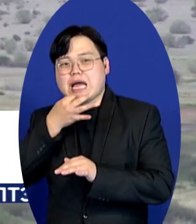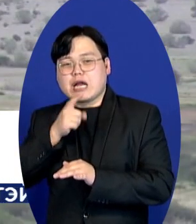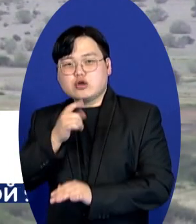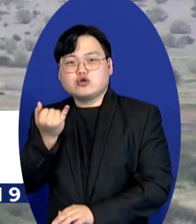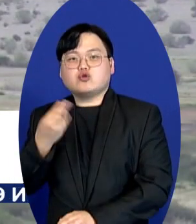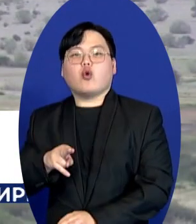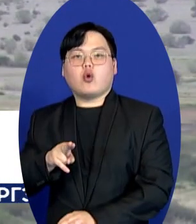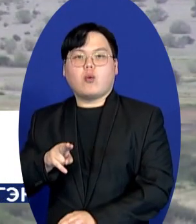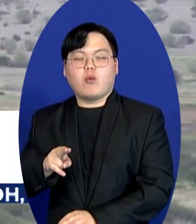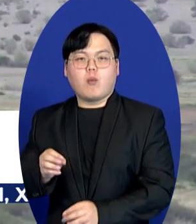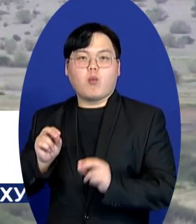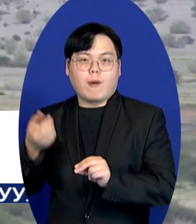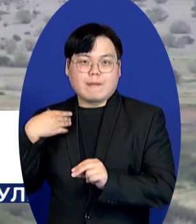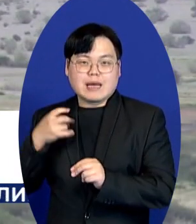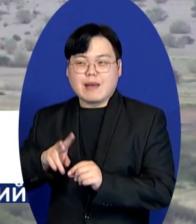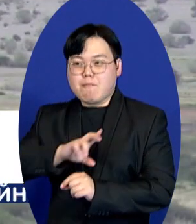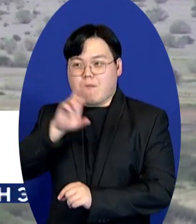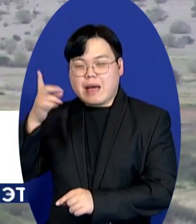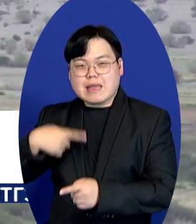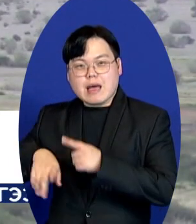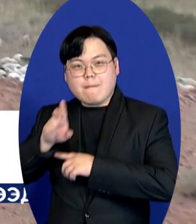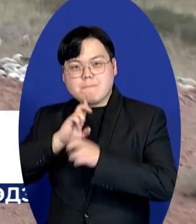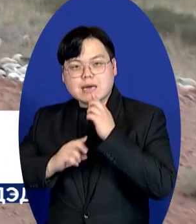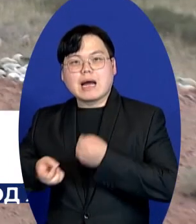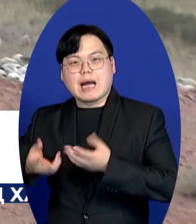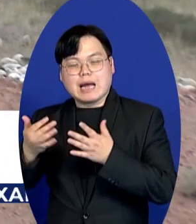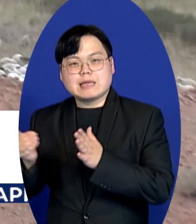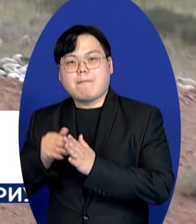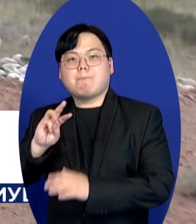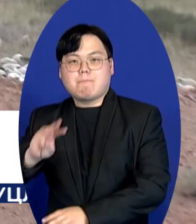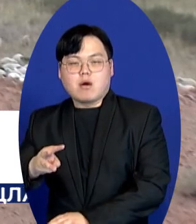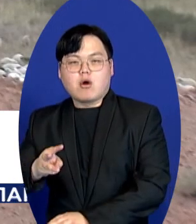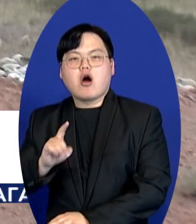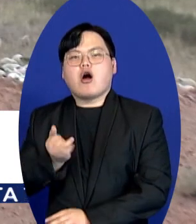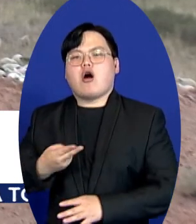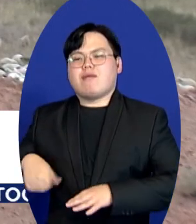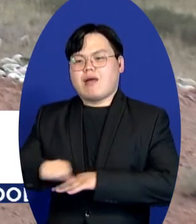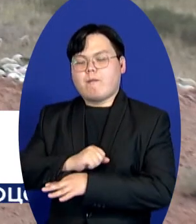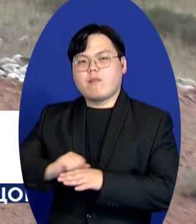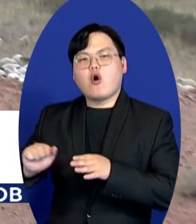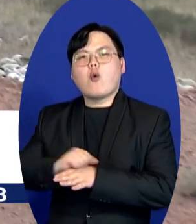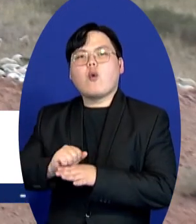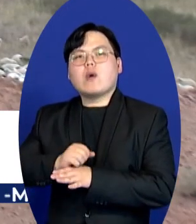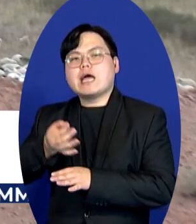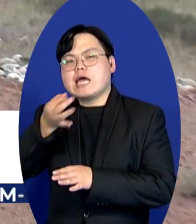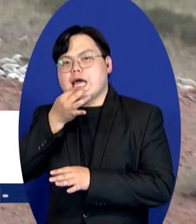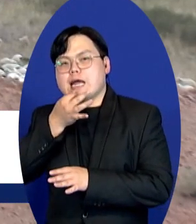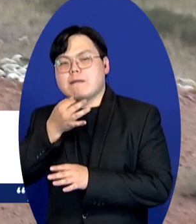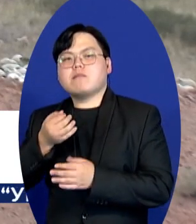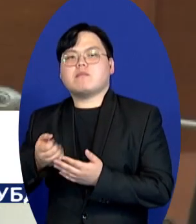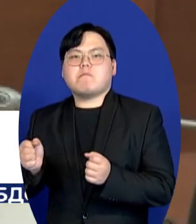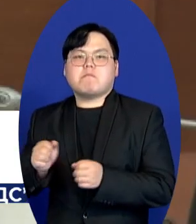байлаа. Байгалийн нэрсдэл давтагдах нөхцөл байдал үүсээд байна. Тиймээс Ховд аймагт үүлийн бэлтгэлээ эртнээс бодзах уралдааныг хүртэл